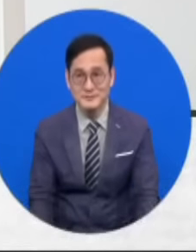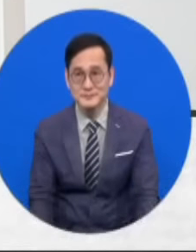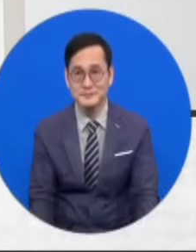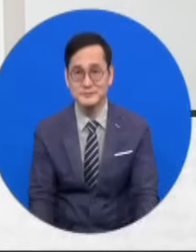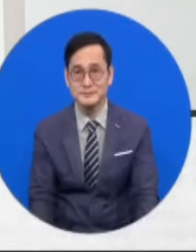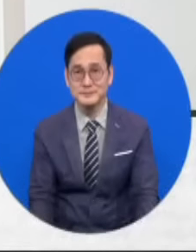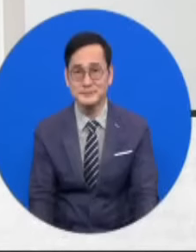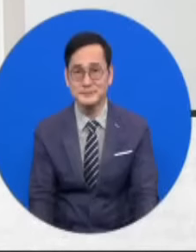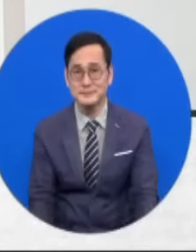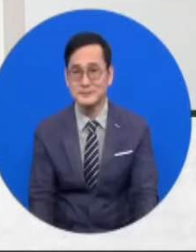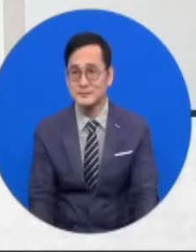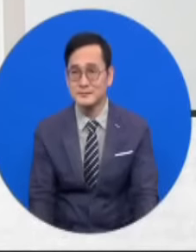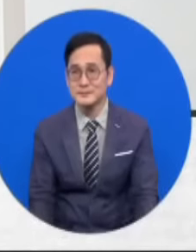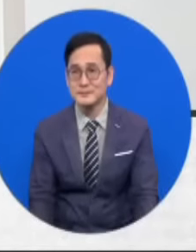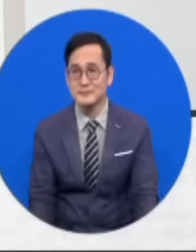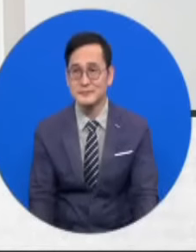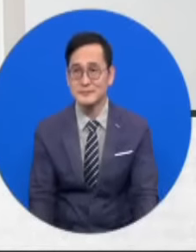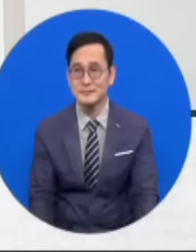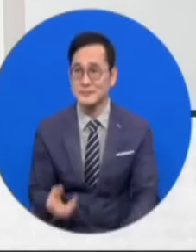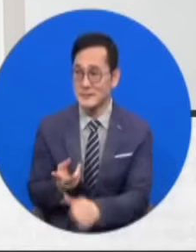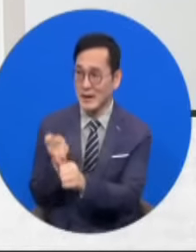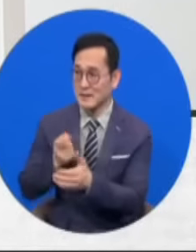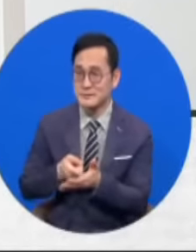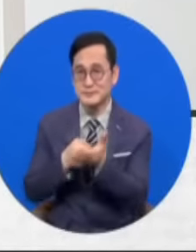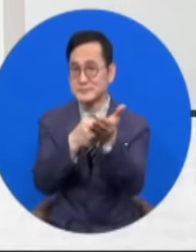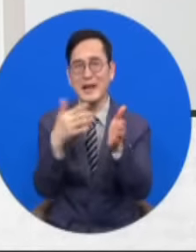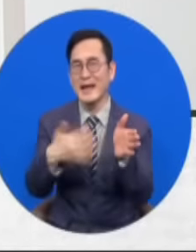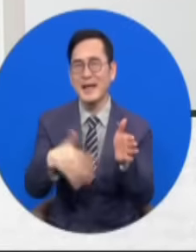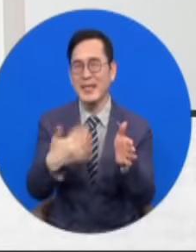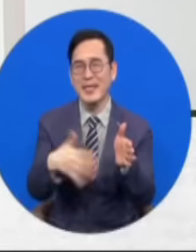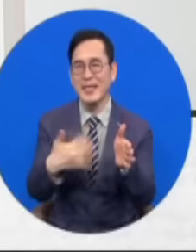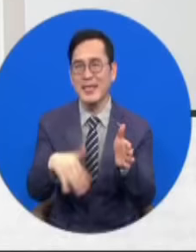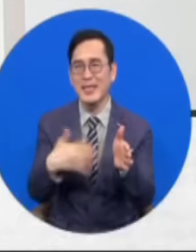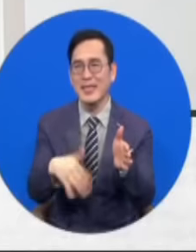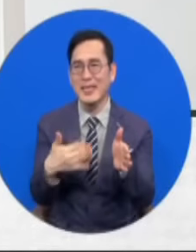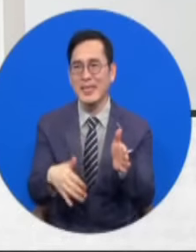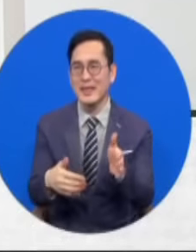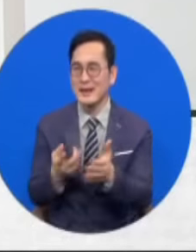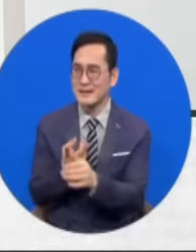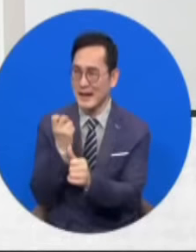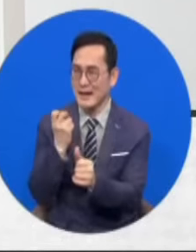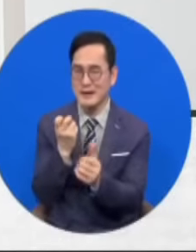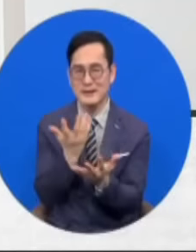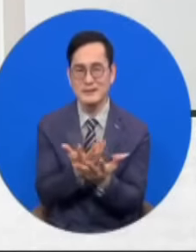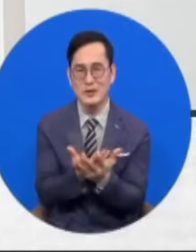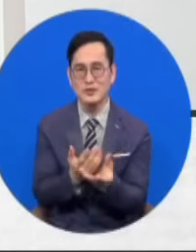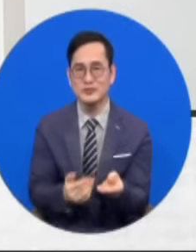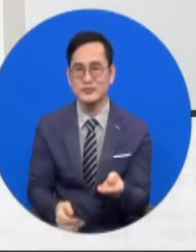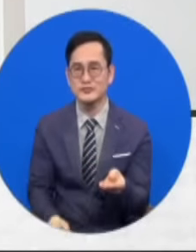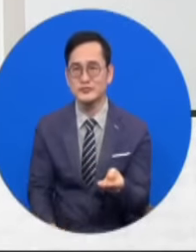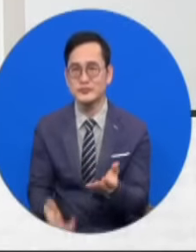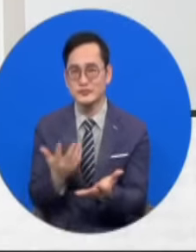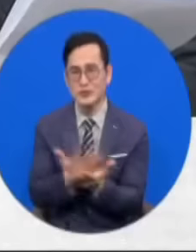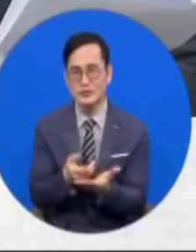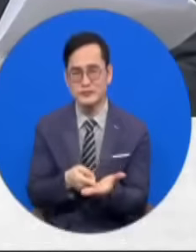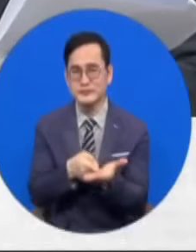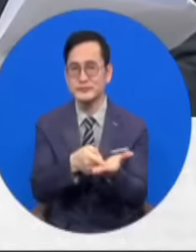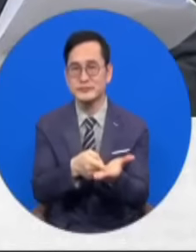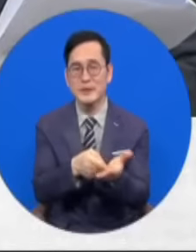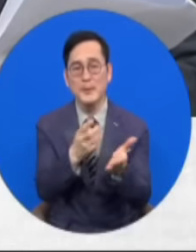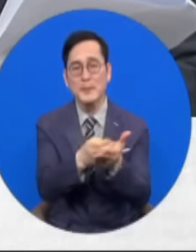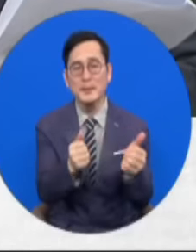당의 입장도 그렇고 일단 탄핵 소치가 아직 안 됐습니다 예 탄핵 소치가 안 됐고 탄핵 안이 발휘가 됐고 소추안이 발휘된 거죠 예 소추안이 발휘 됐으니까 이제